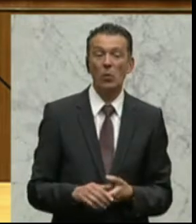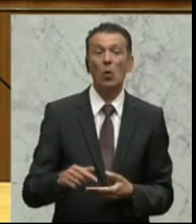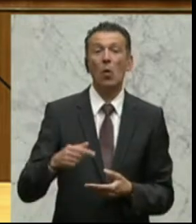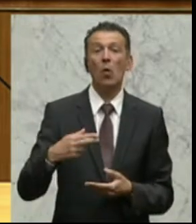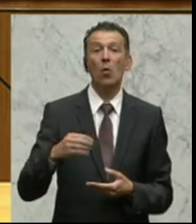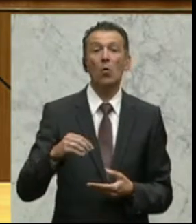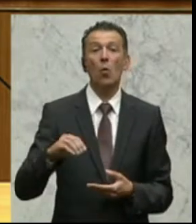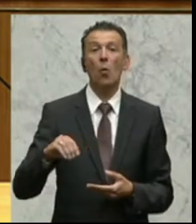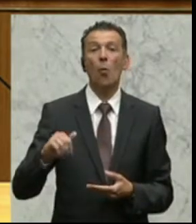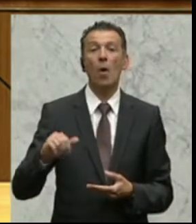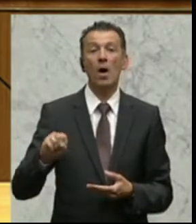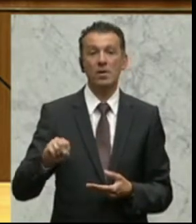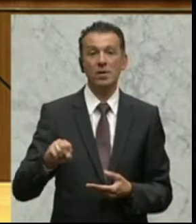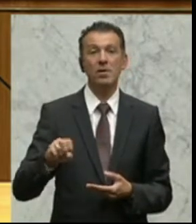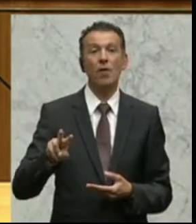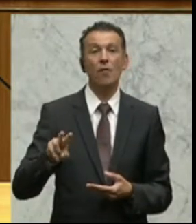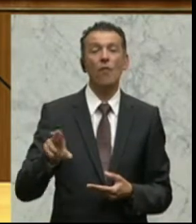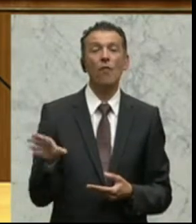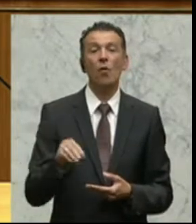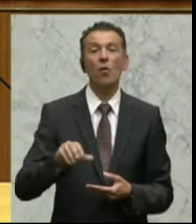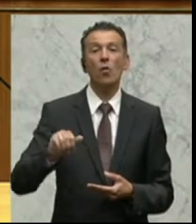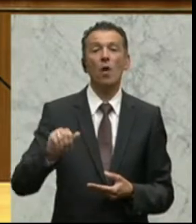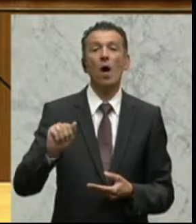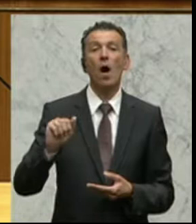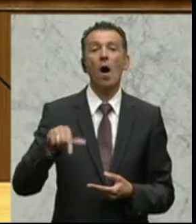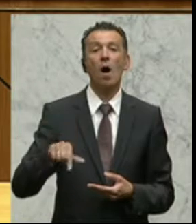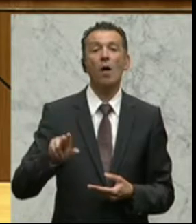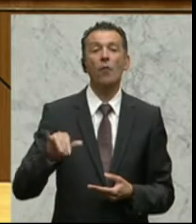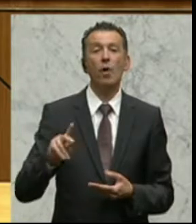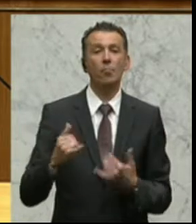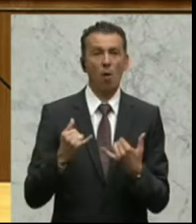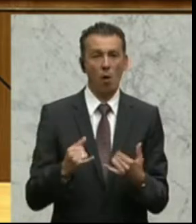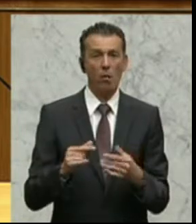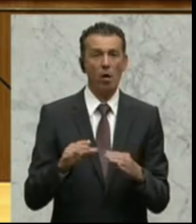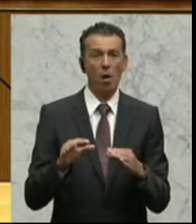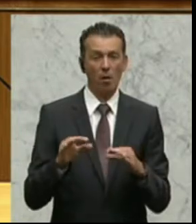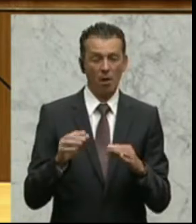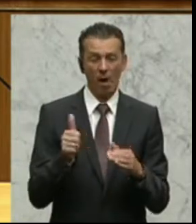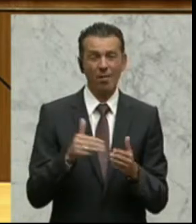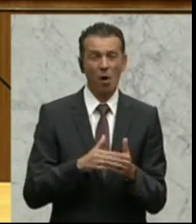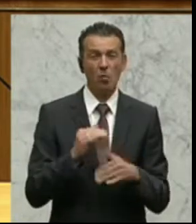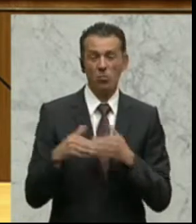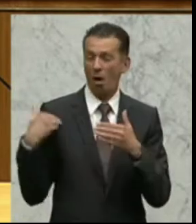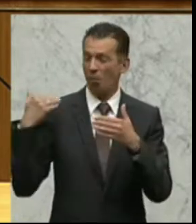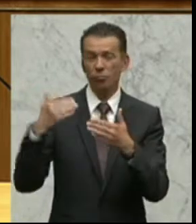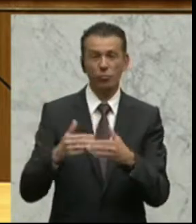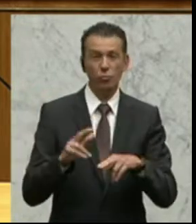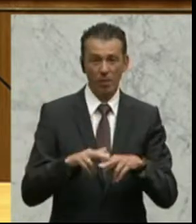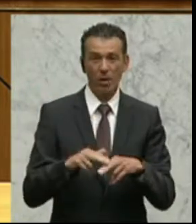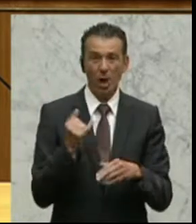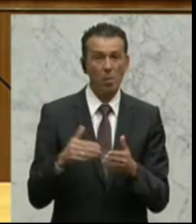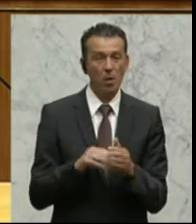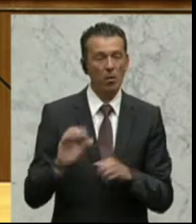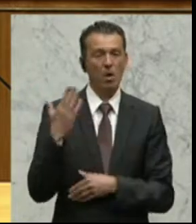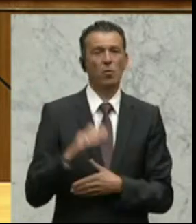sehr brauchbarer, selbst fast 1000 Jahre danach. Mittelalter wurde angesprochen, ich rede gerade davon, wir haben in der Schule gelernt, man hat den